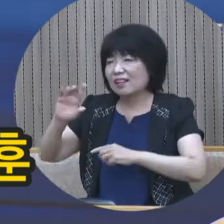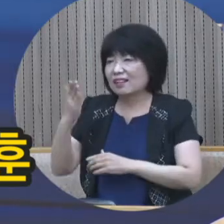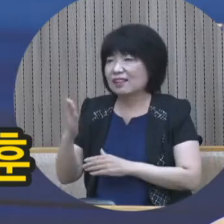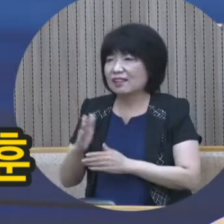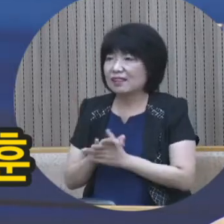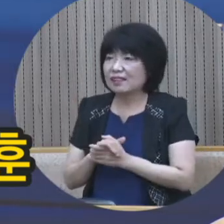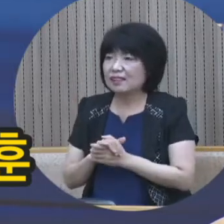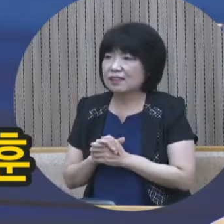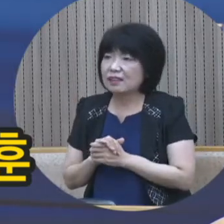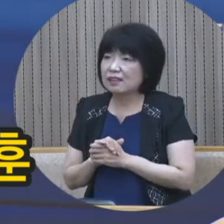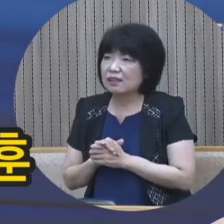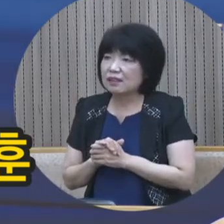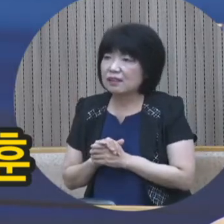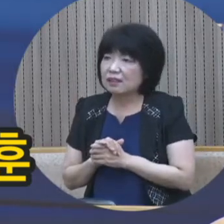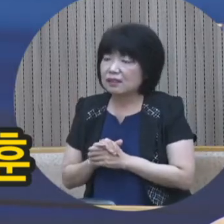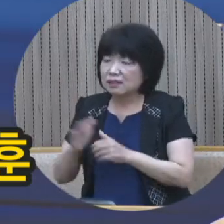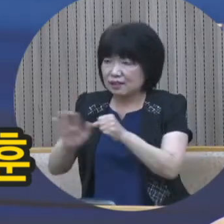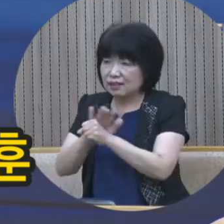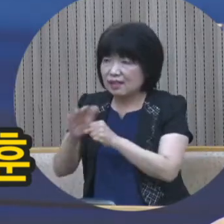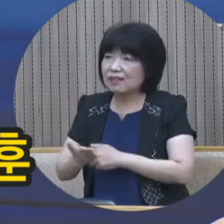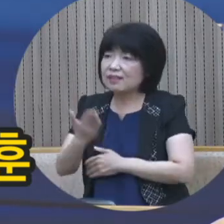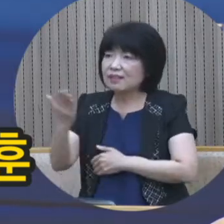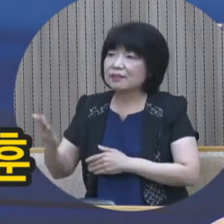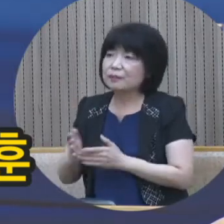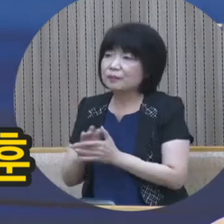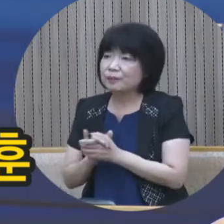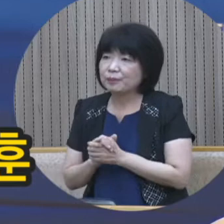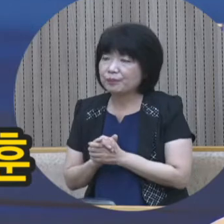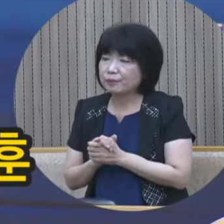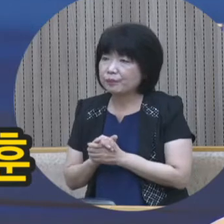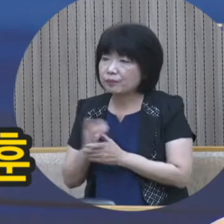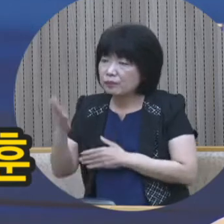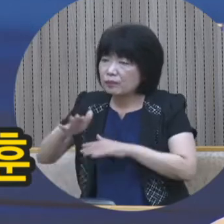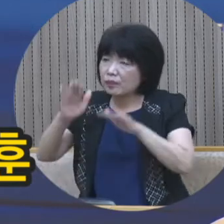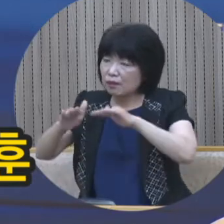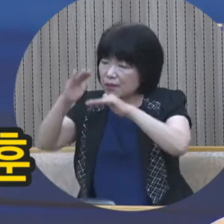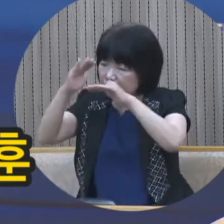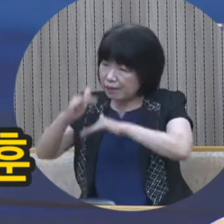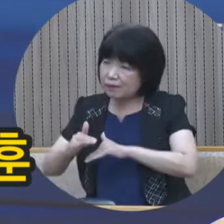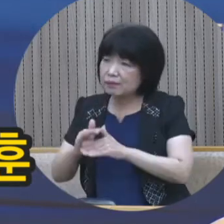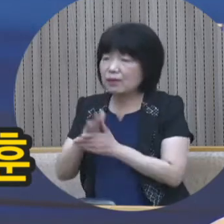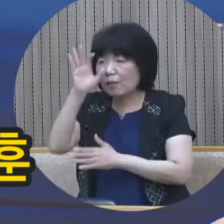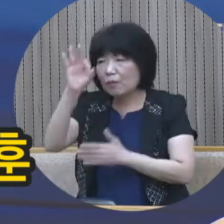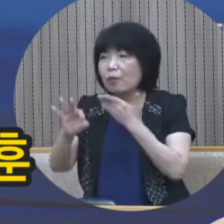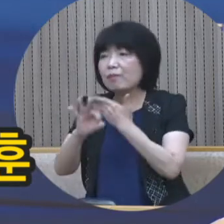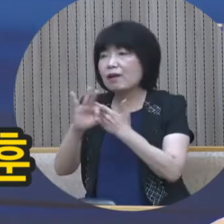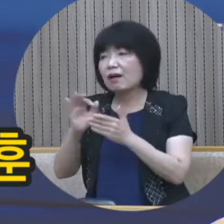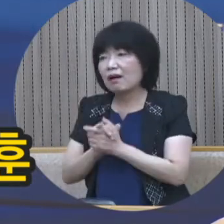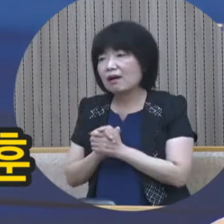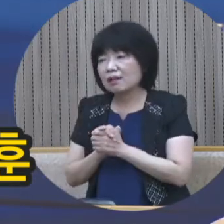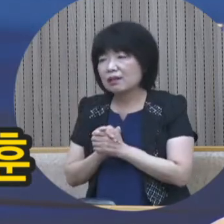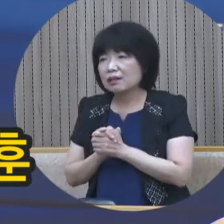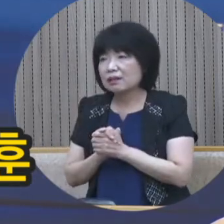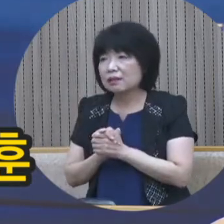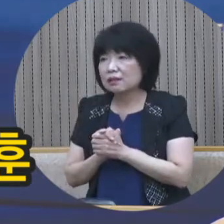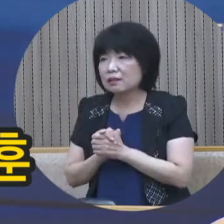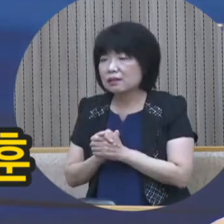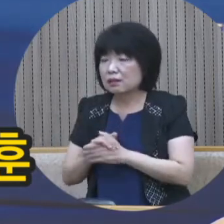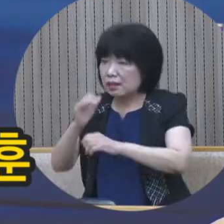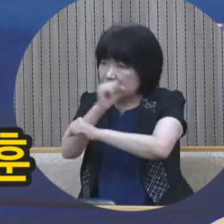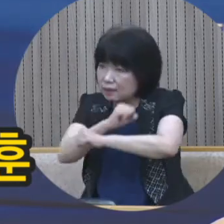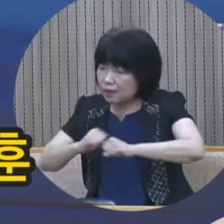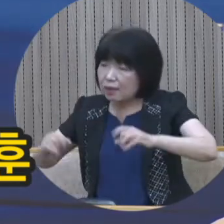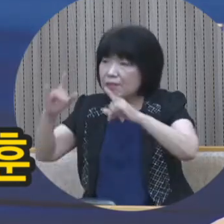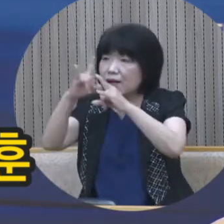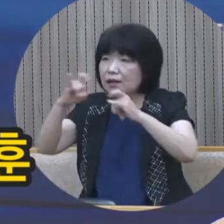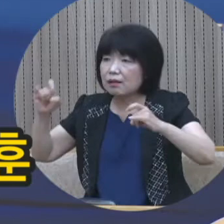되었습니다. 사랑하는 여러분, 그런데 오늘 본문의 말씀을 보면 그랬던 사마리아 성